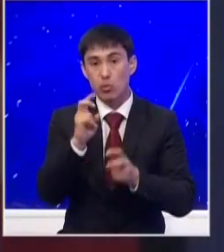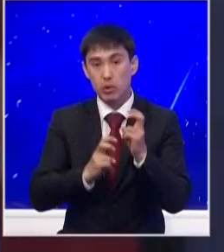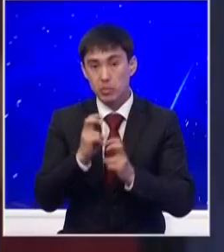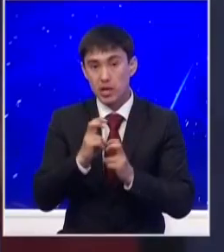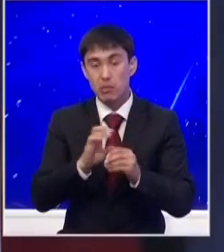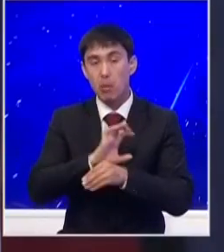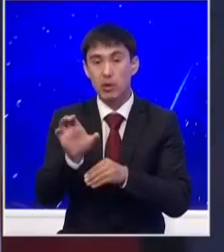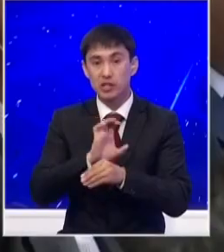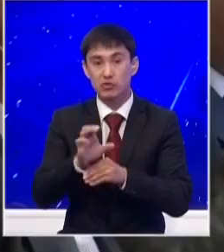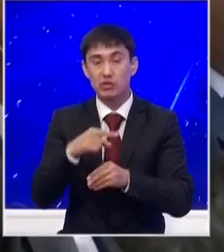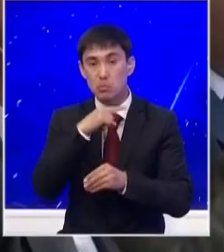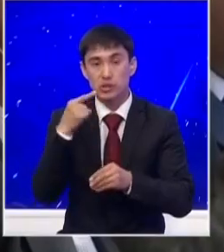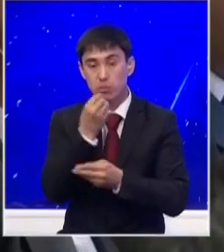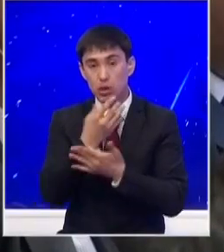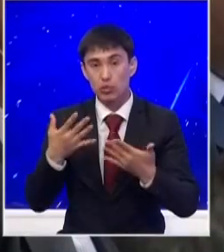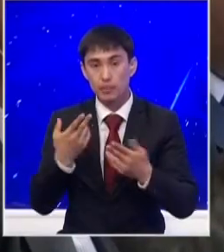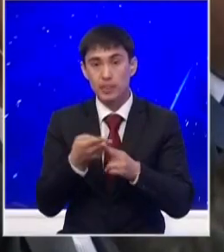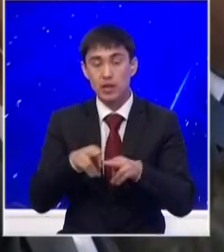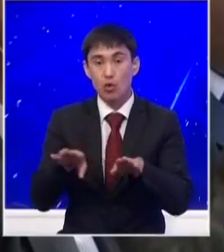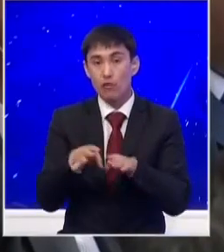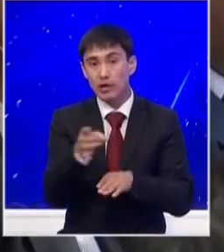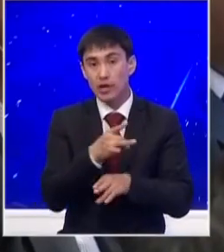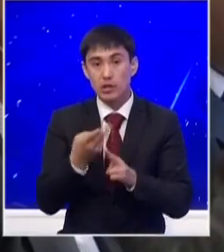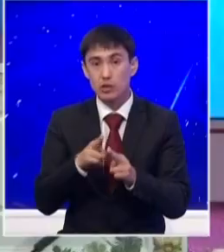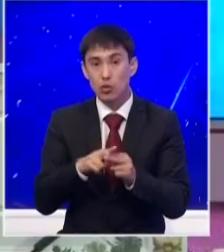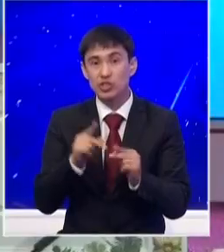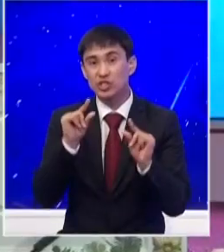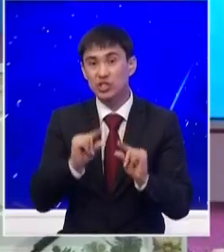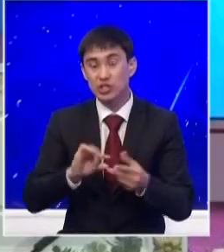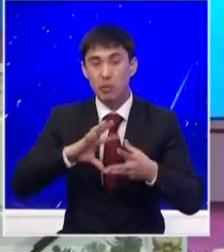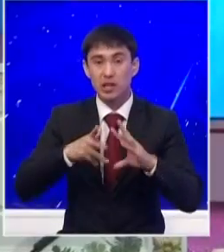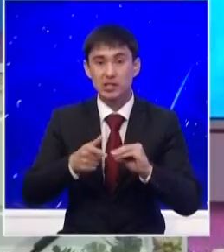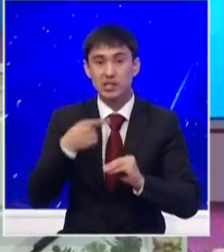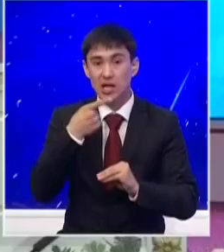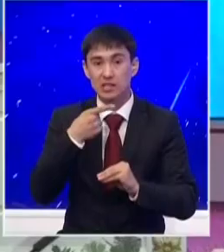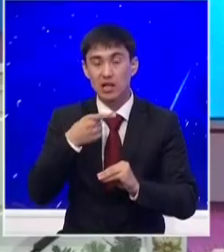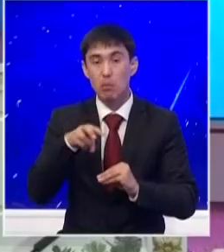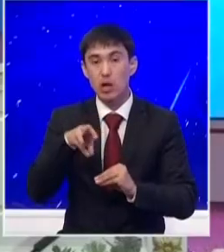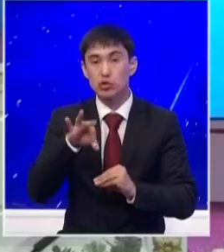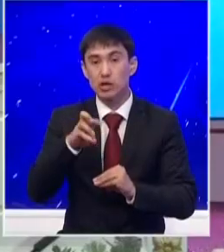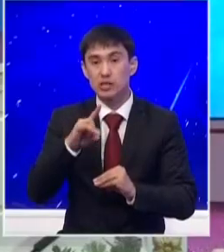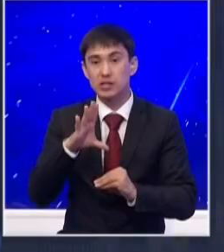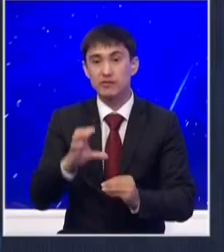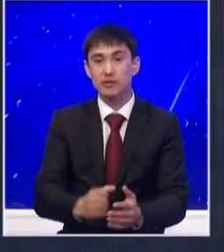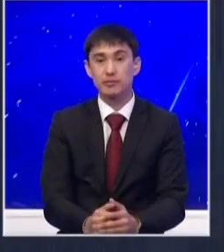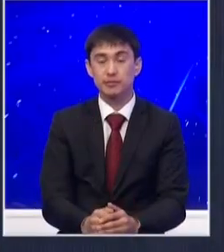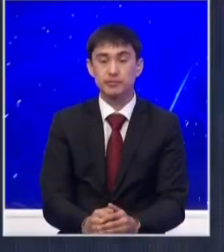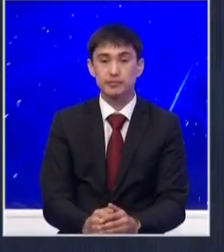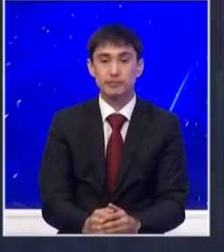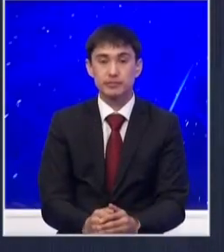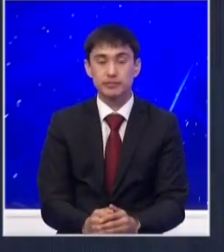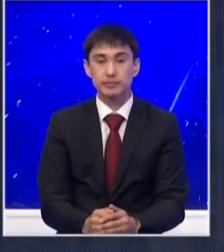предприятие по производству мясных продуктов для такого района это очень низкий показатель резюмировал Марат султангазиев